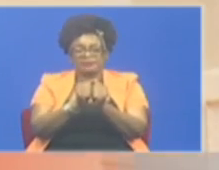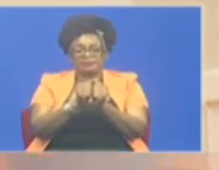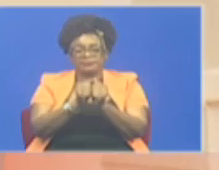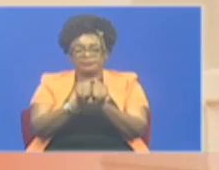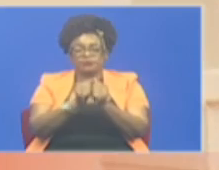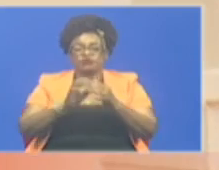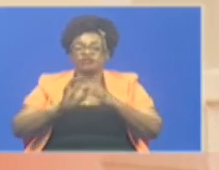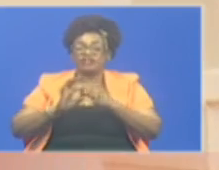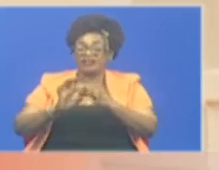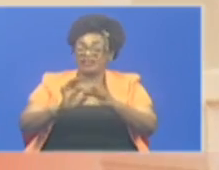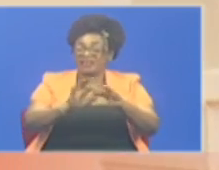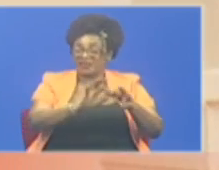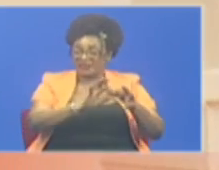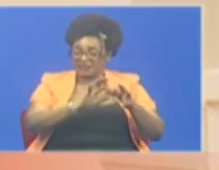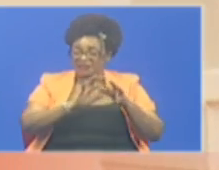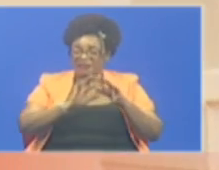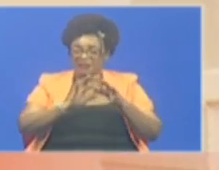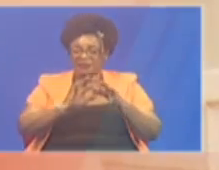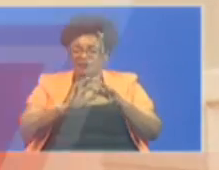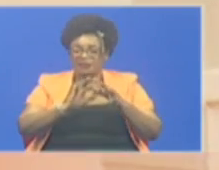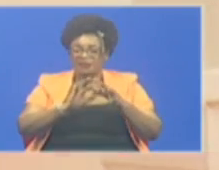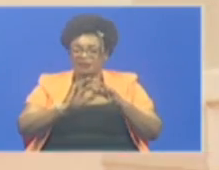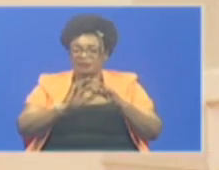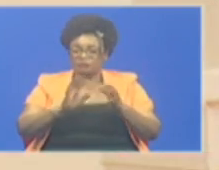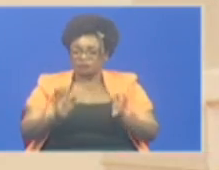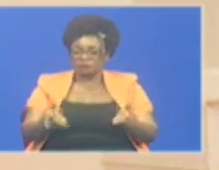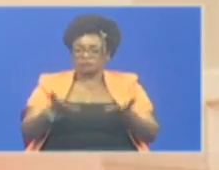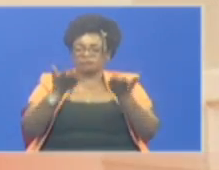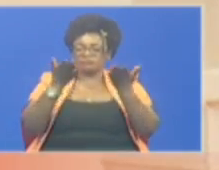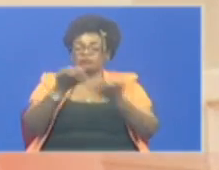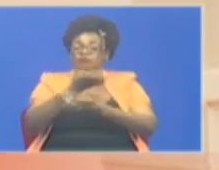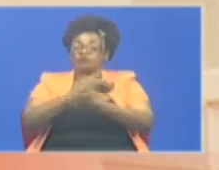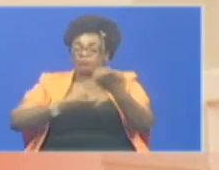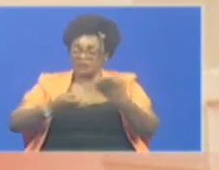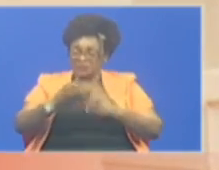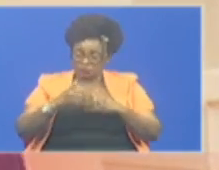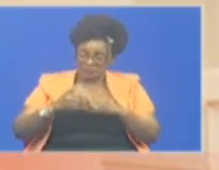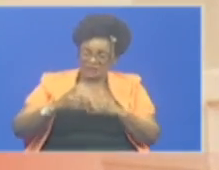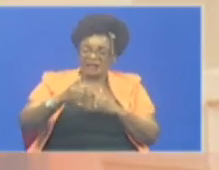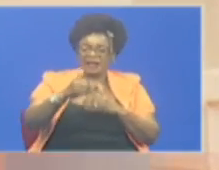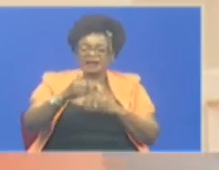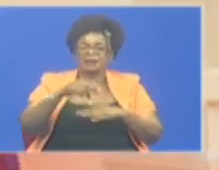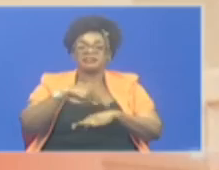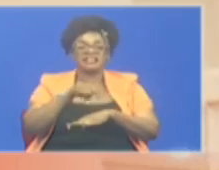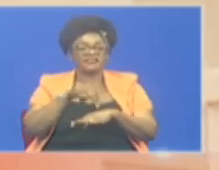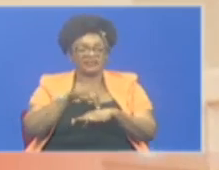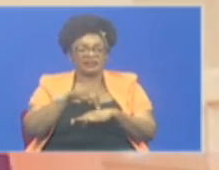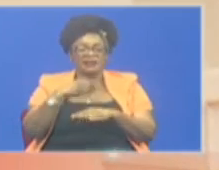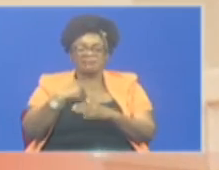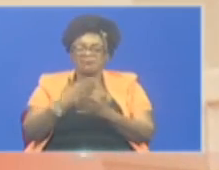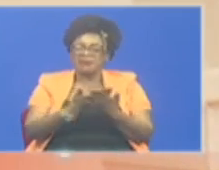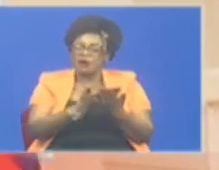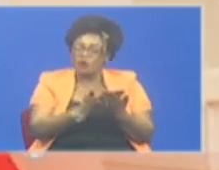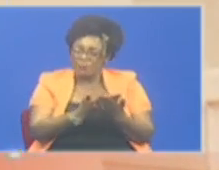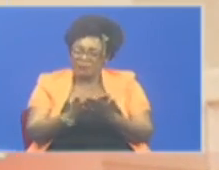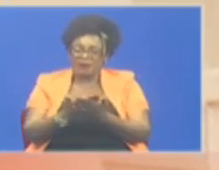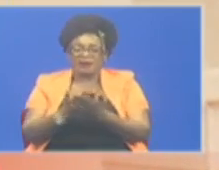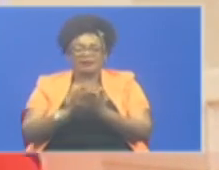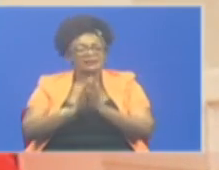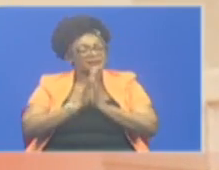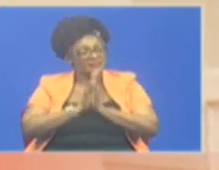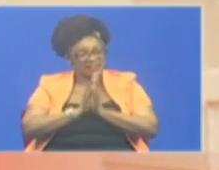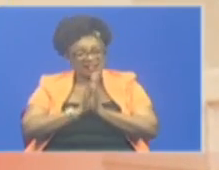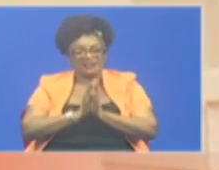tushirikiane, turudishe uchumi wetu na tuweze kusonga mbele kama taifa. Kwa hivyo mimi naomba kila Mkenya,